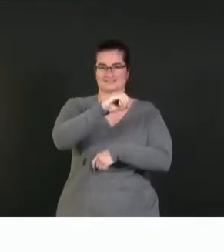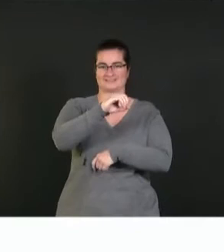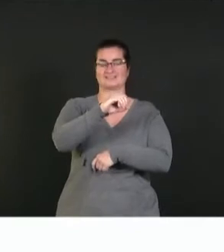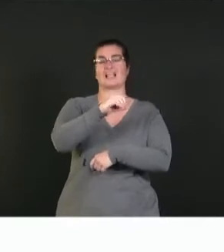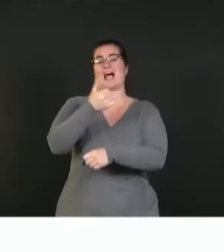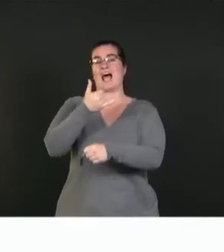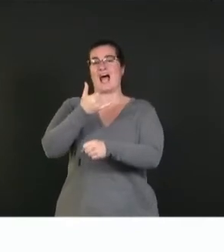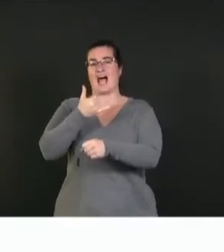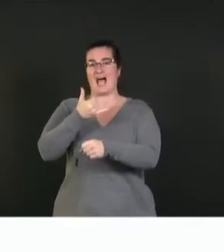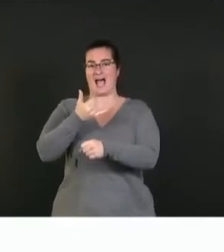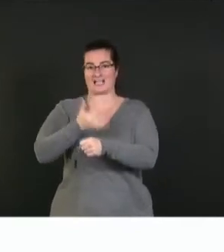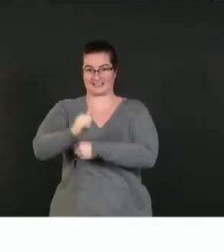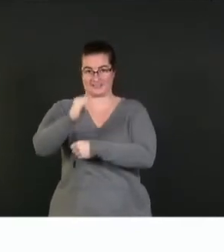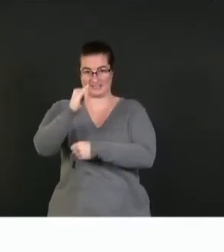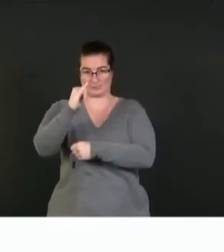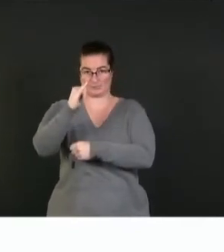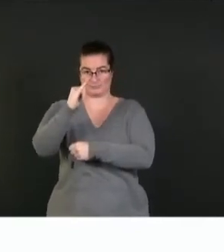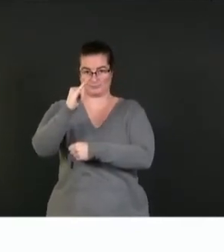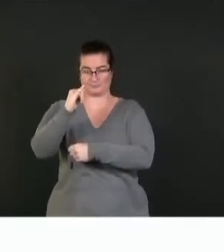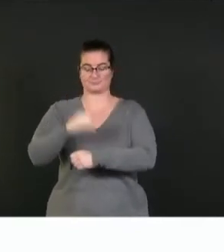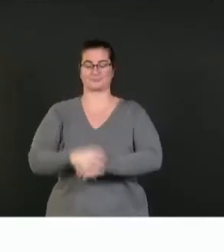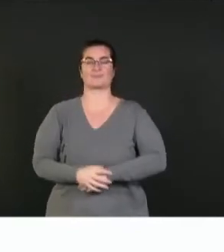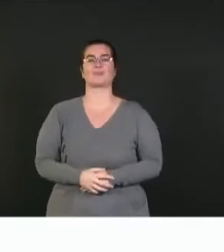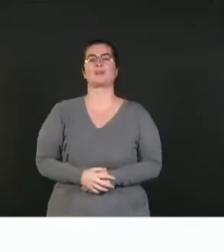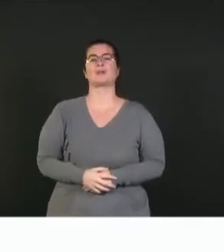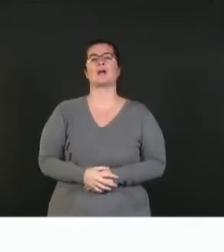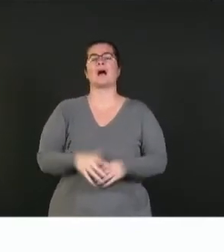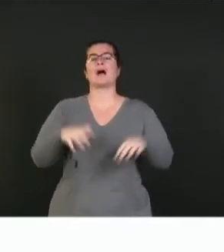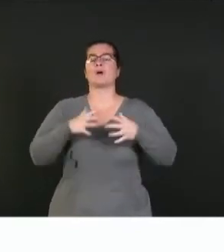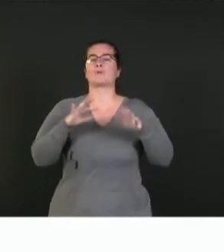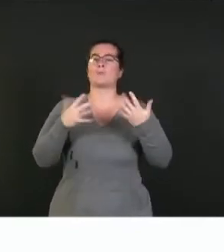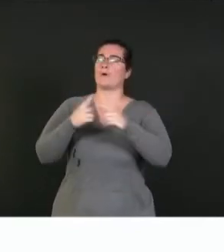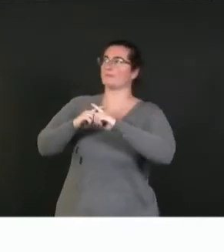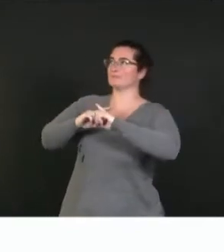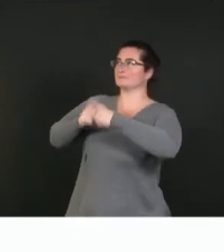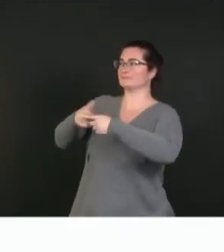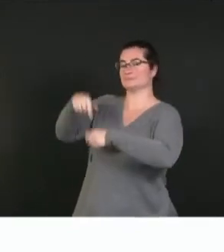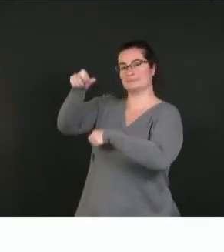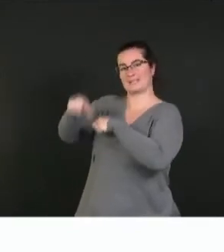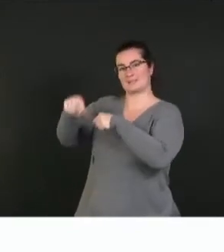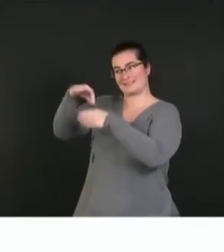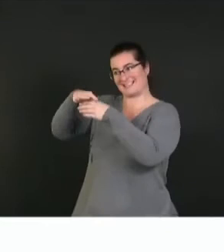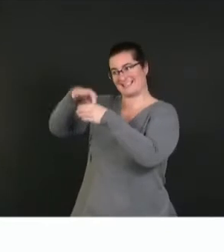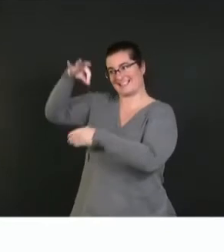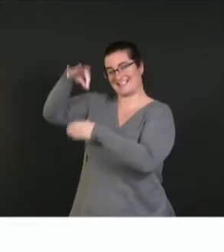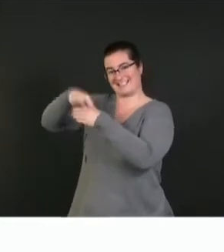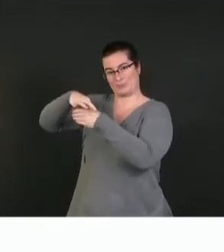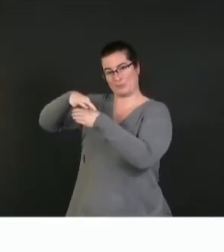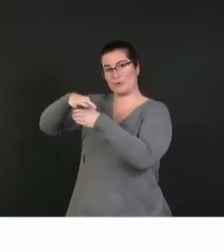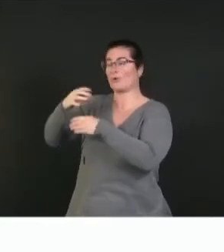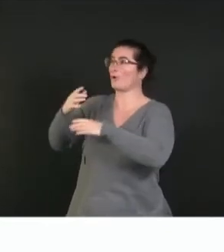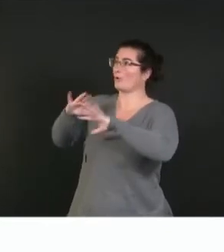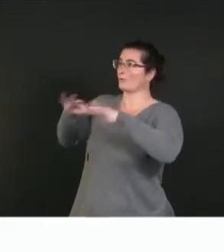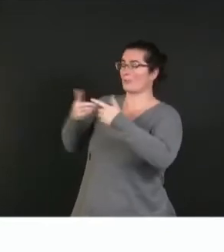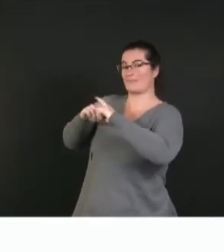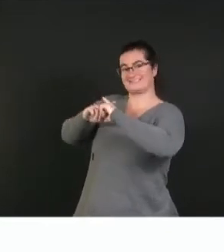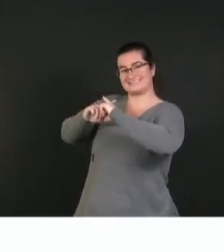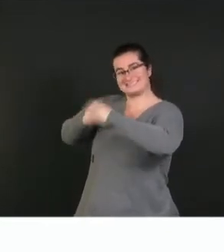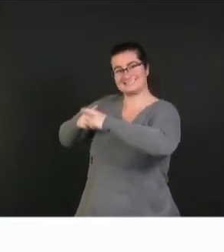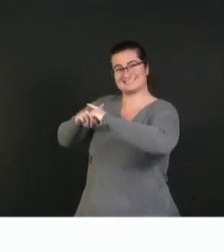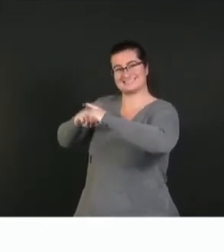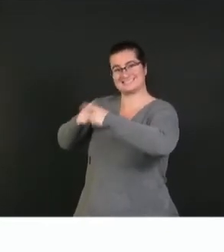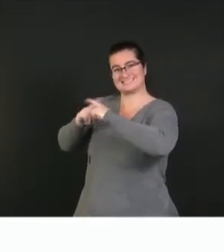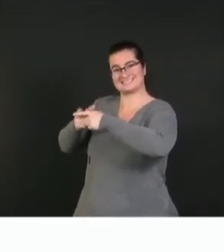ZAN. Hein. Comment peut-on concrètement influer sur les élus pour faire changer la manière de décider des villes et des territoires en faveur de